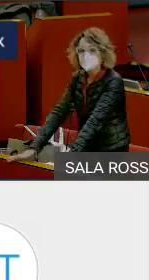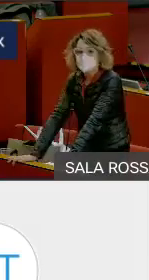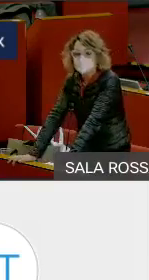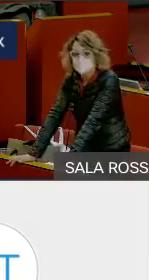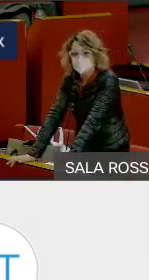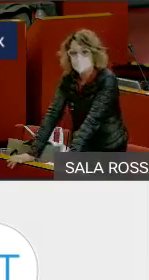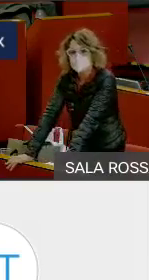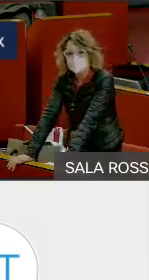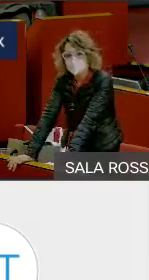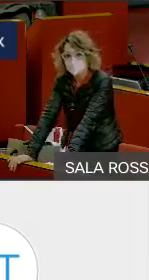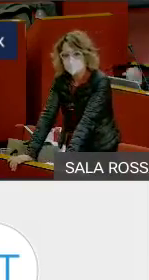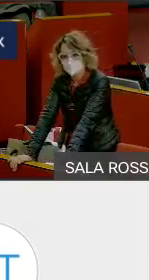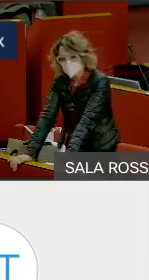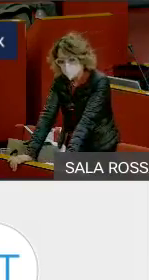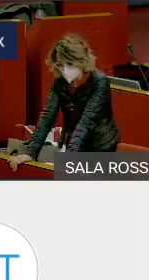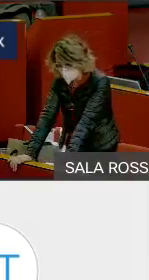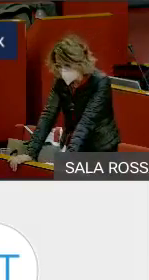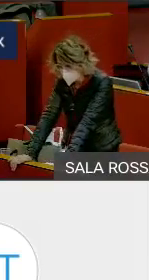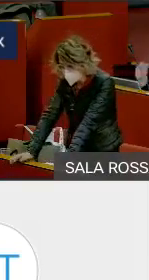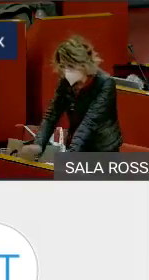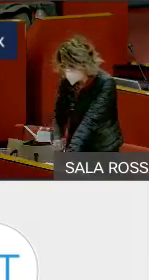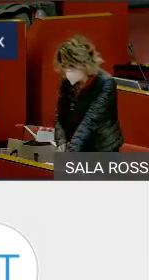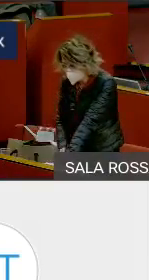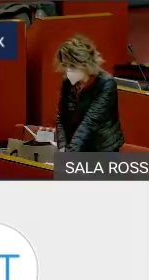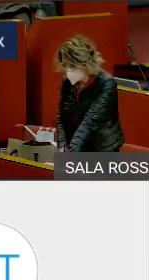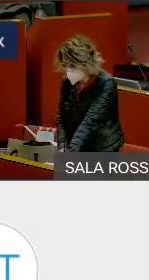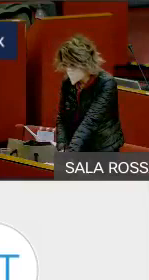io credo